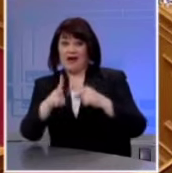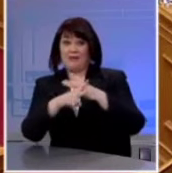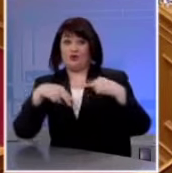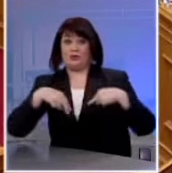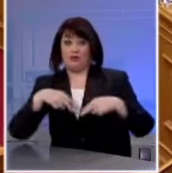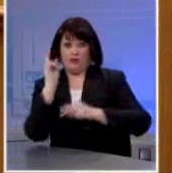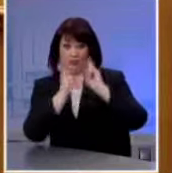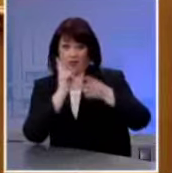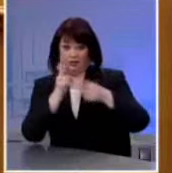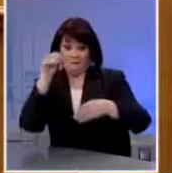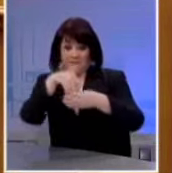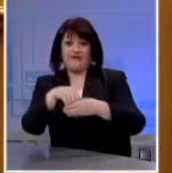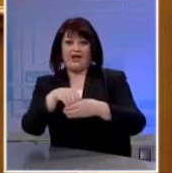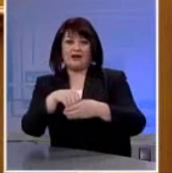παρέμβαση?